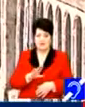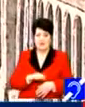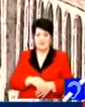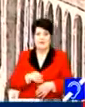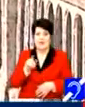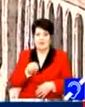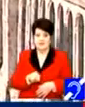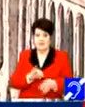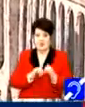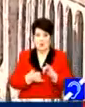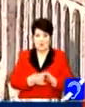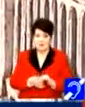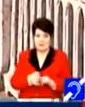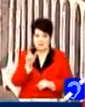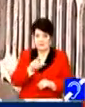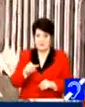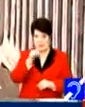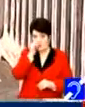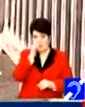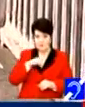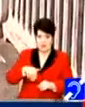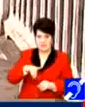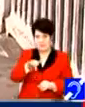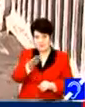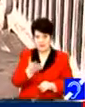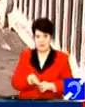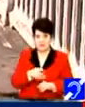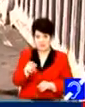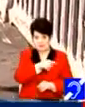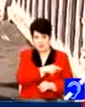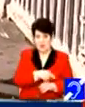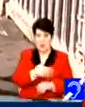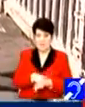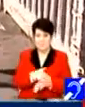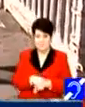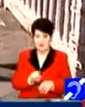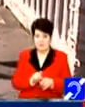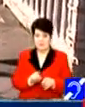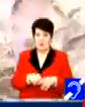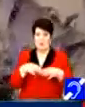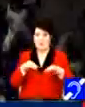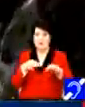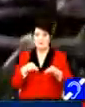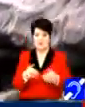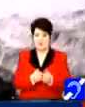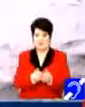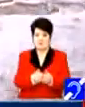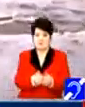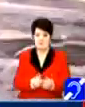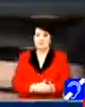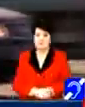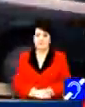pod. În aceste condiții, pietonii nu mai pot merge pe trotuar și o iau pe carosabil în rând cu mașinile.